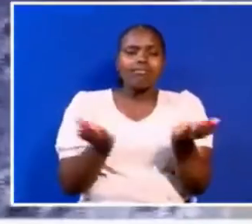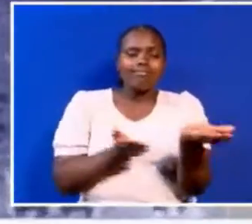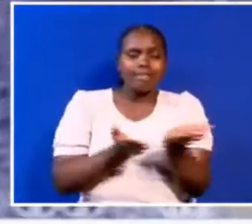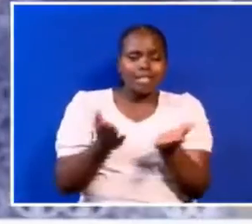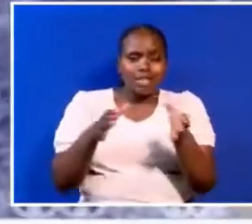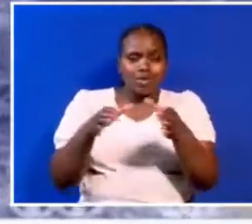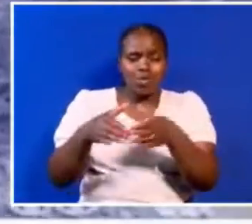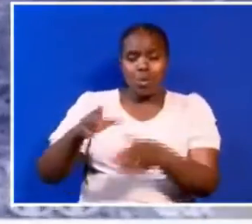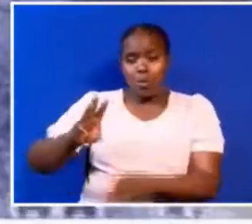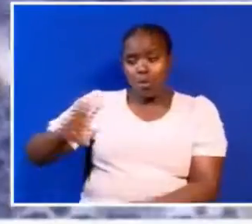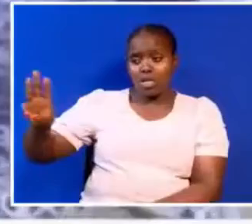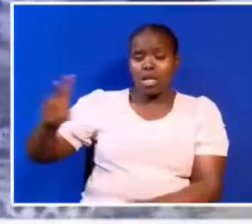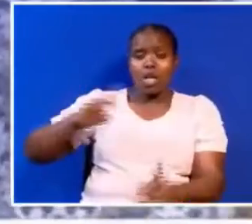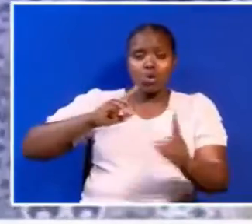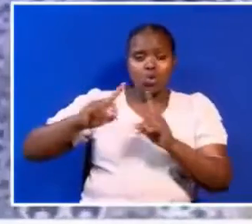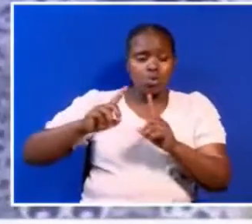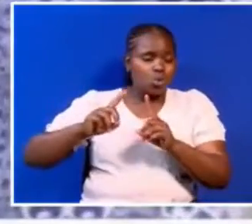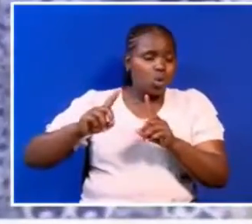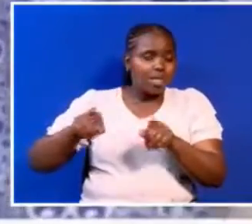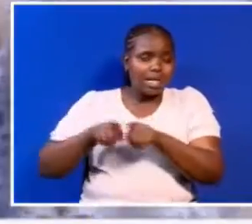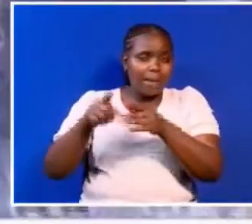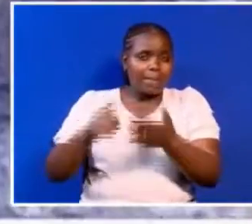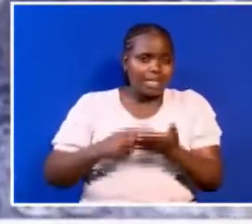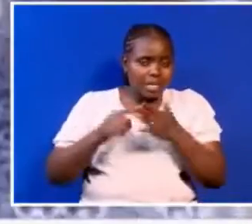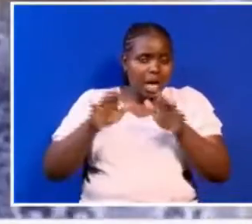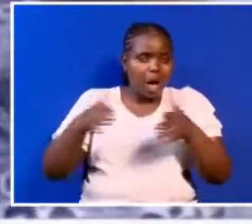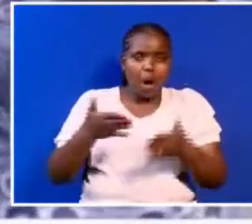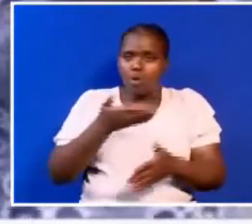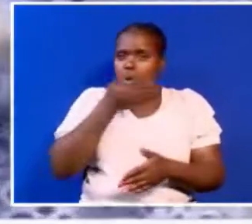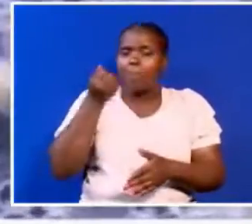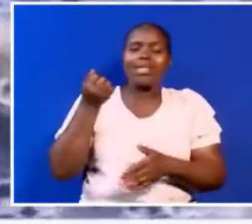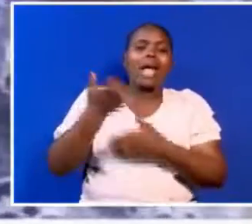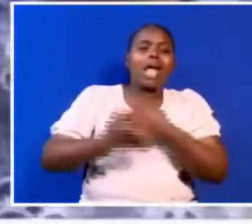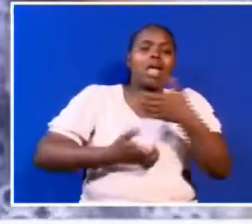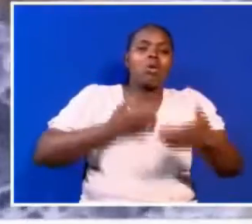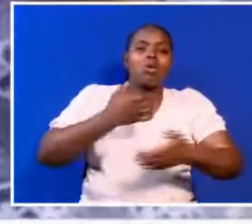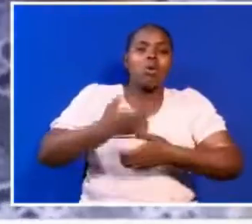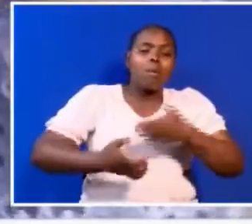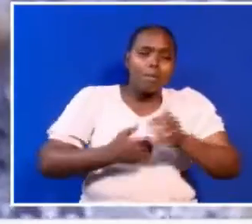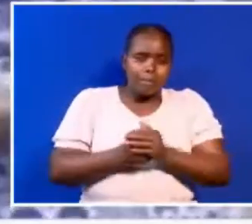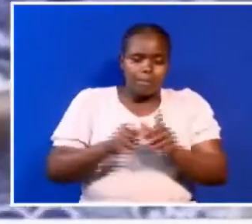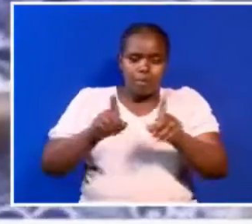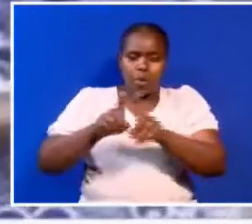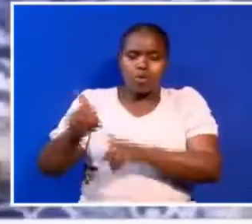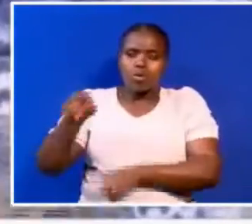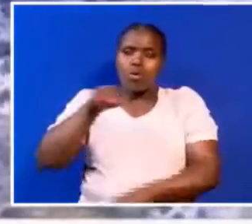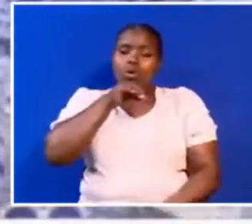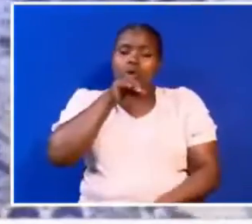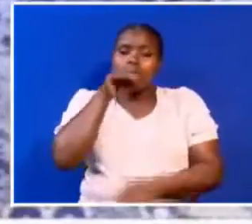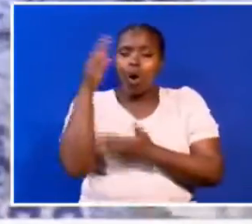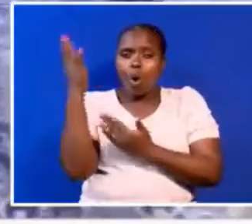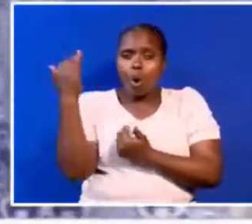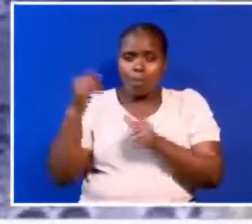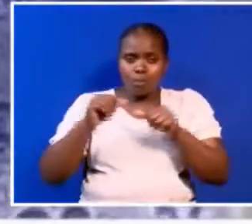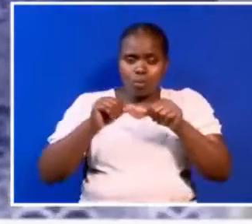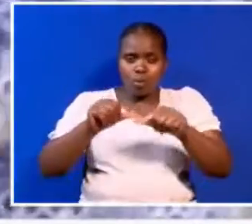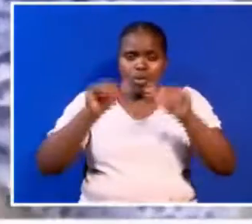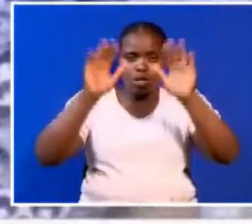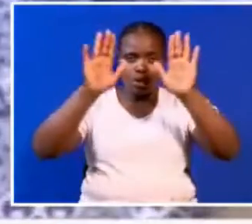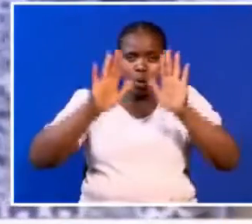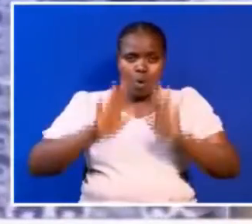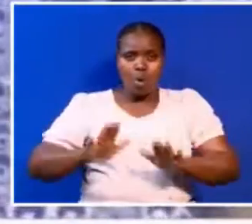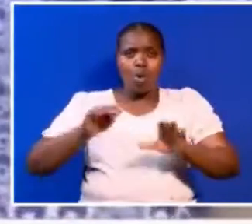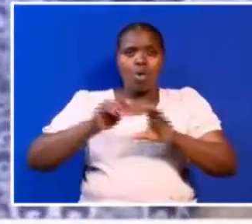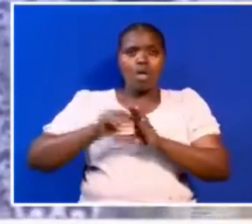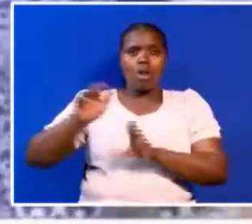magharibi kuzungumzia jinsi ya kuwezesha ukuaji wa uchumi wa magharibi. Raila akitarajiwa kuendeleza kampeni